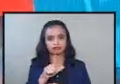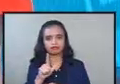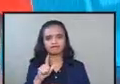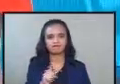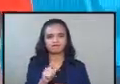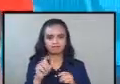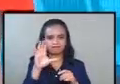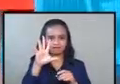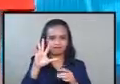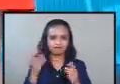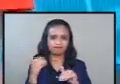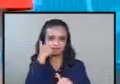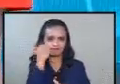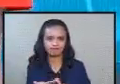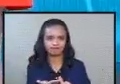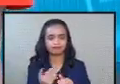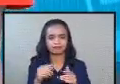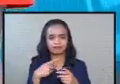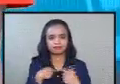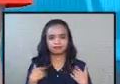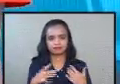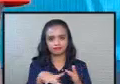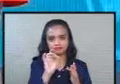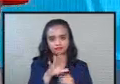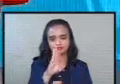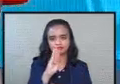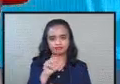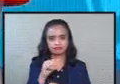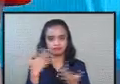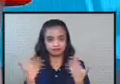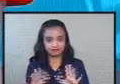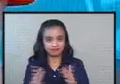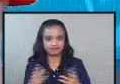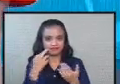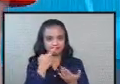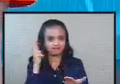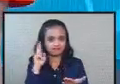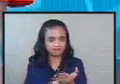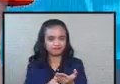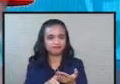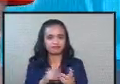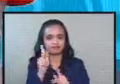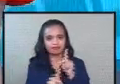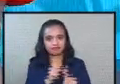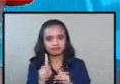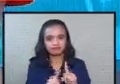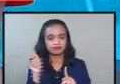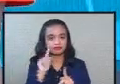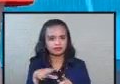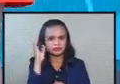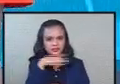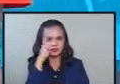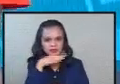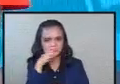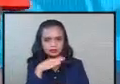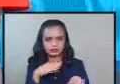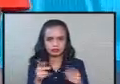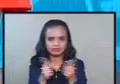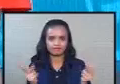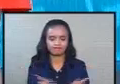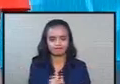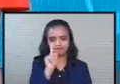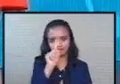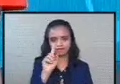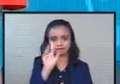bangkay at isang kalansay. Natuntun daw ang mga katawan matapos i-report ng mga residente ang masangsang na amoy sa lugar. Isa sa